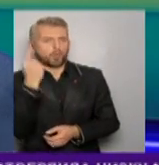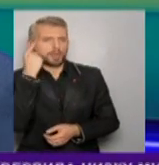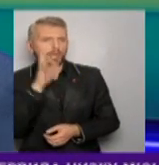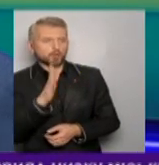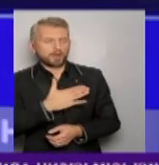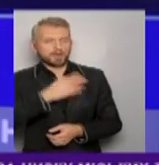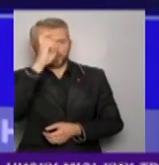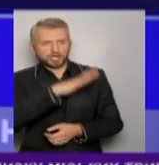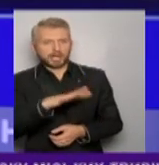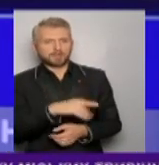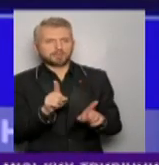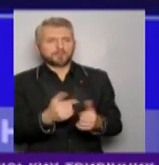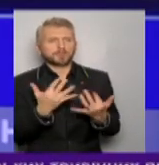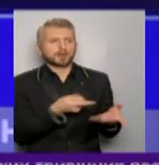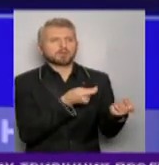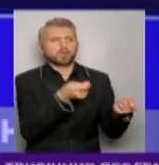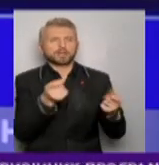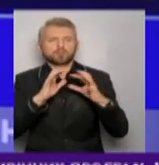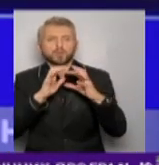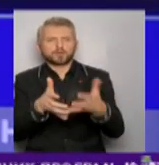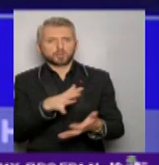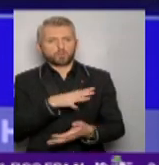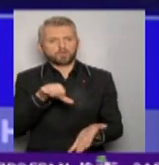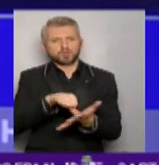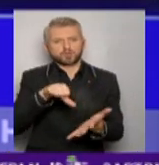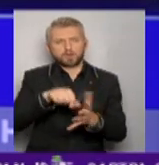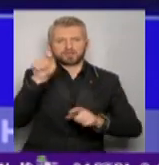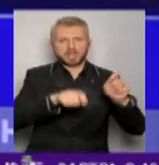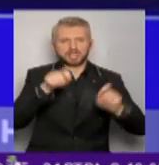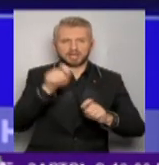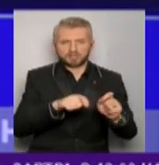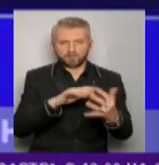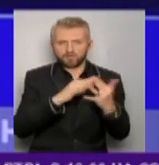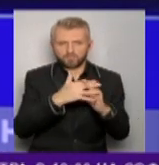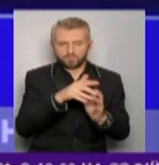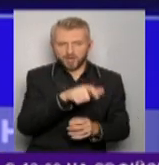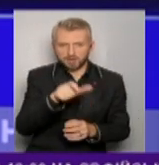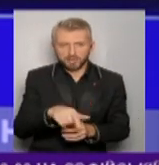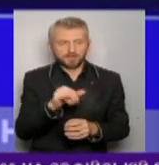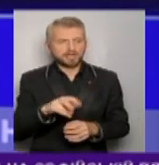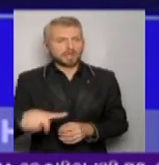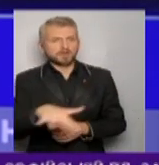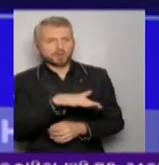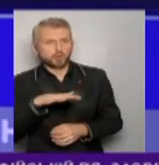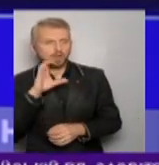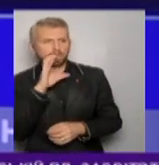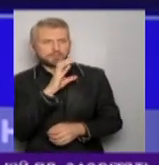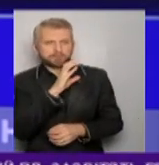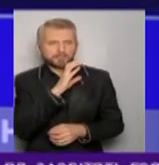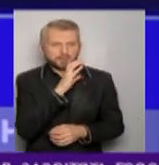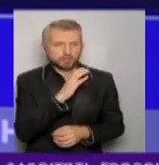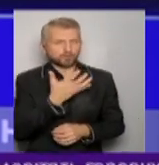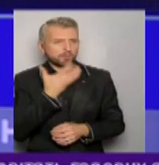нашій країні, навіть скільки я поїздив по світу, повиступав на з'їздах фермерів і на території Північної і Південної Америки, і